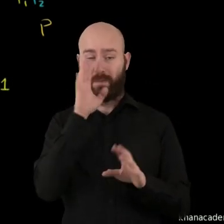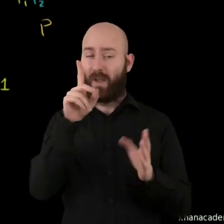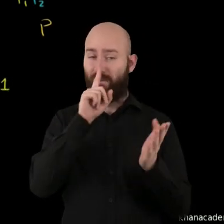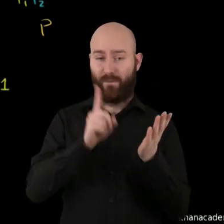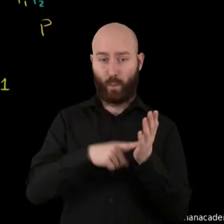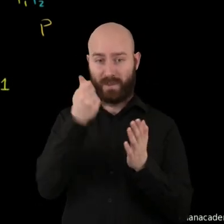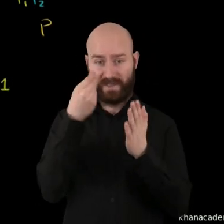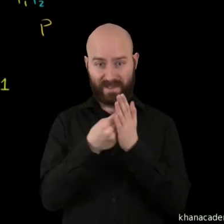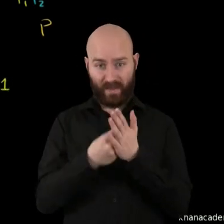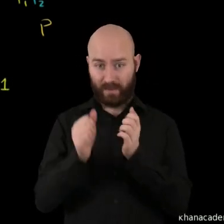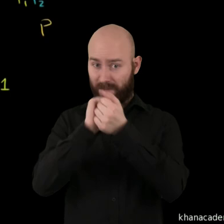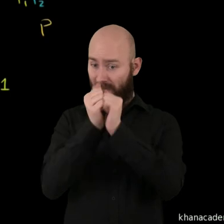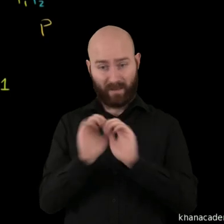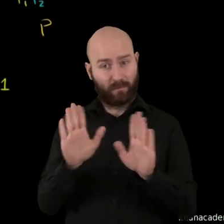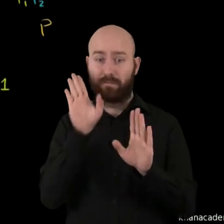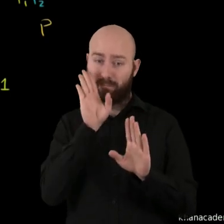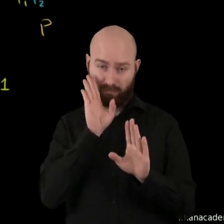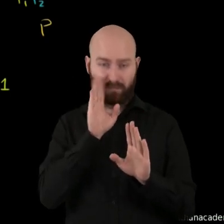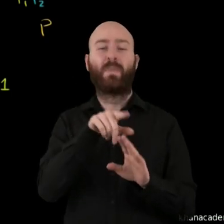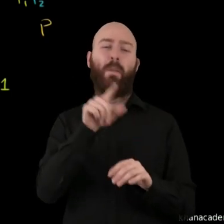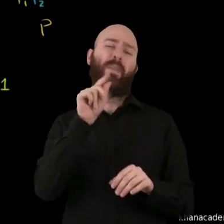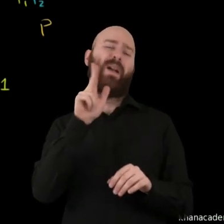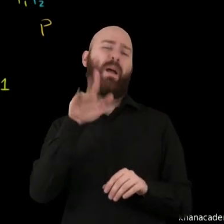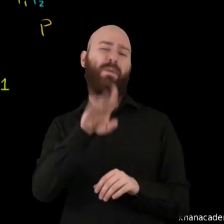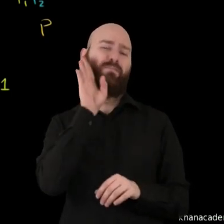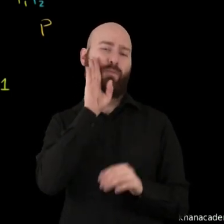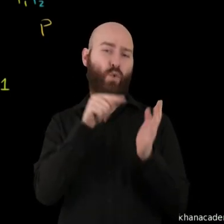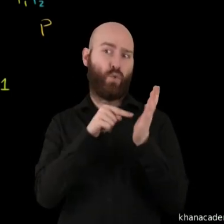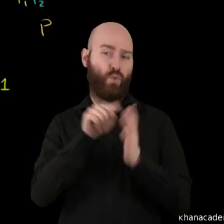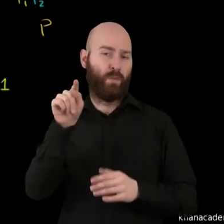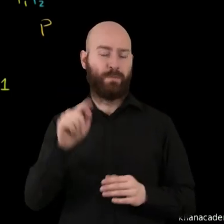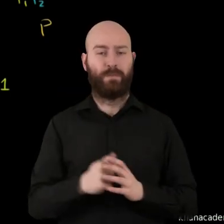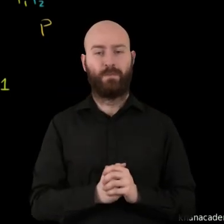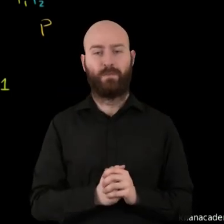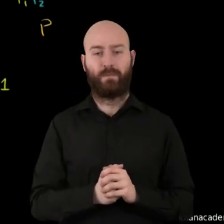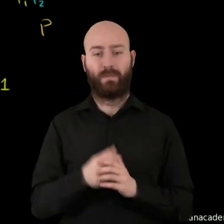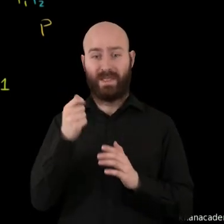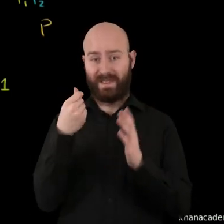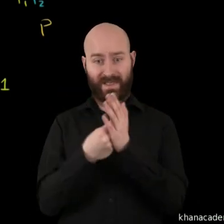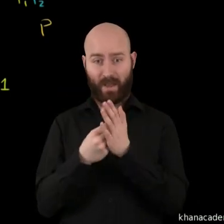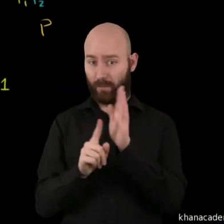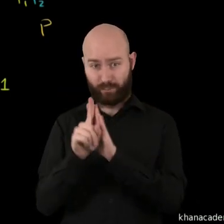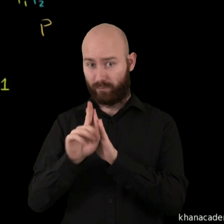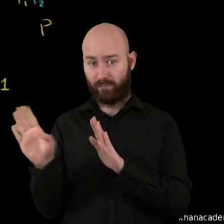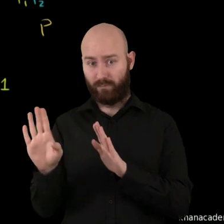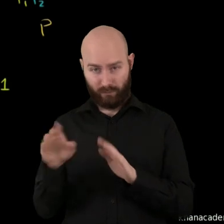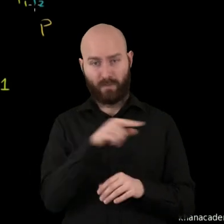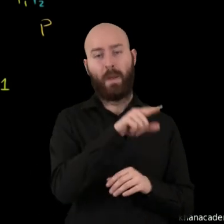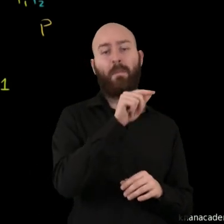Praktyczne jest to, że... Pomyślcie, gdyby cena pozostała niezmienna, taki byłby nasz PKB.